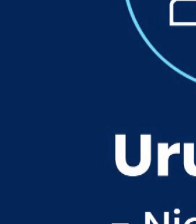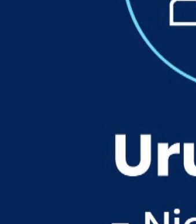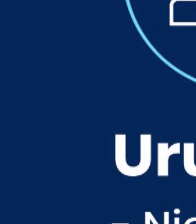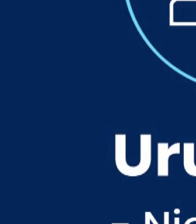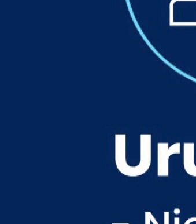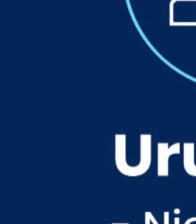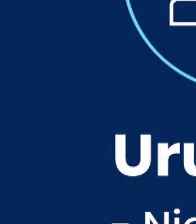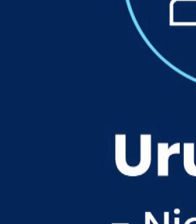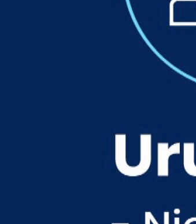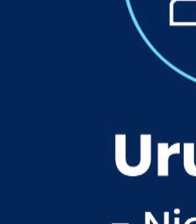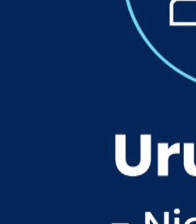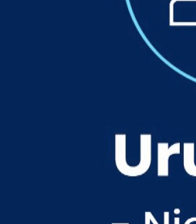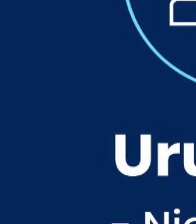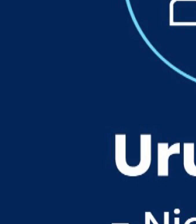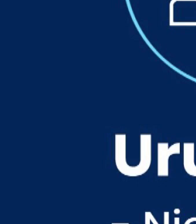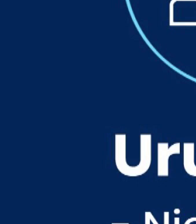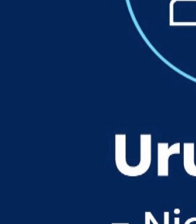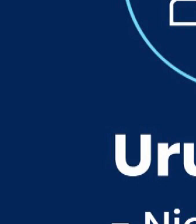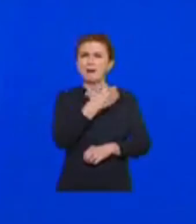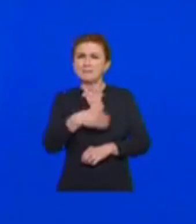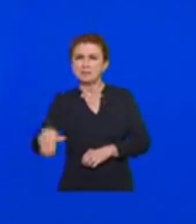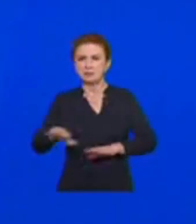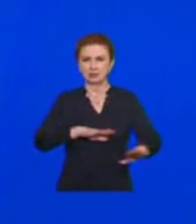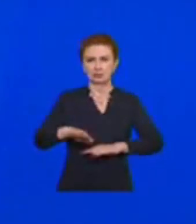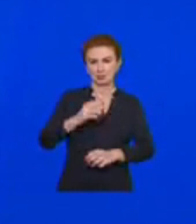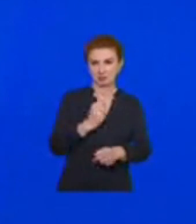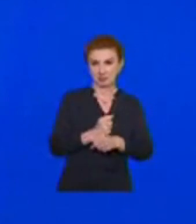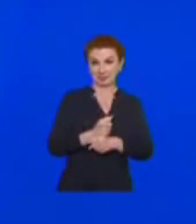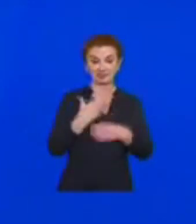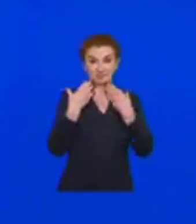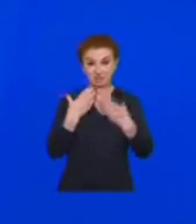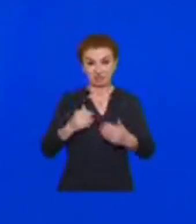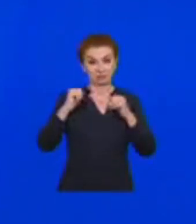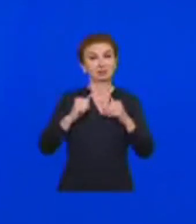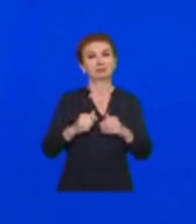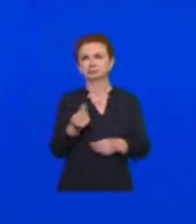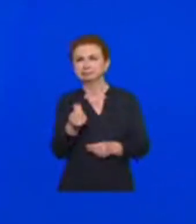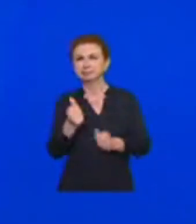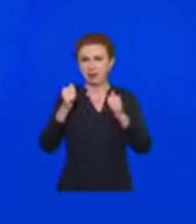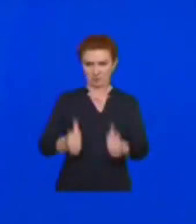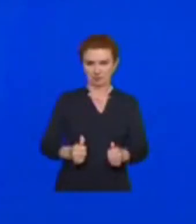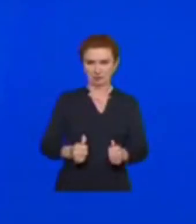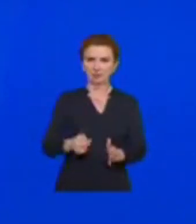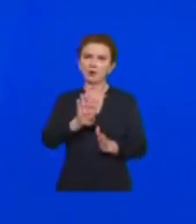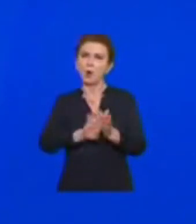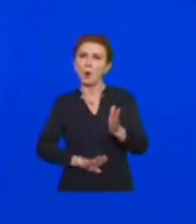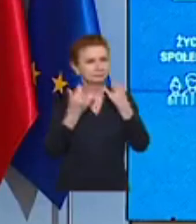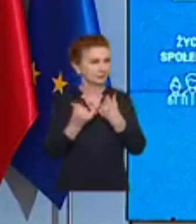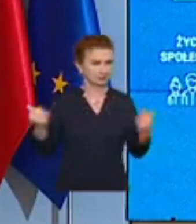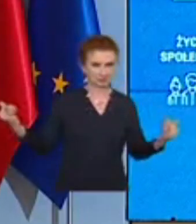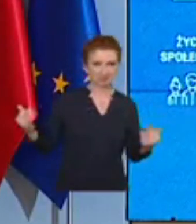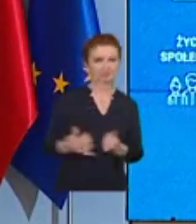z rehabilitacji leczniczej. Salony masażu nadal pozostaną jednak zamknięte. Stopniowy powrót